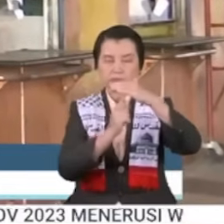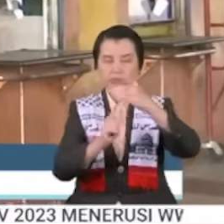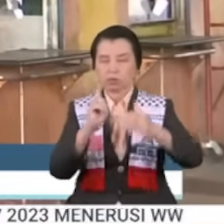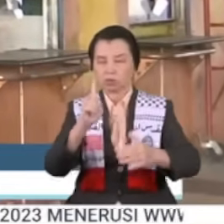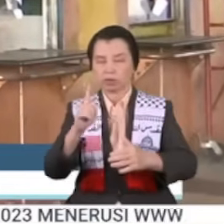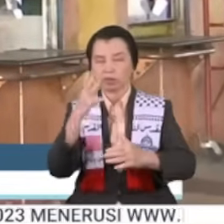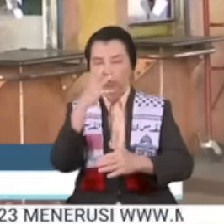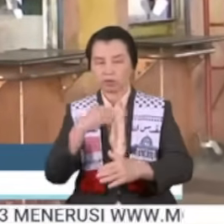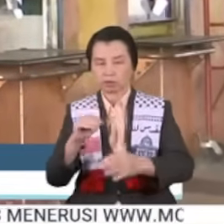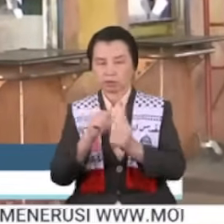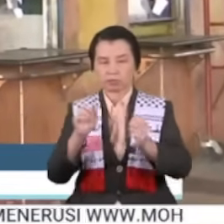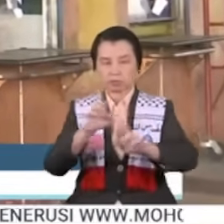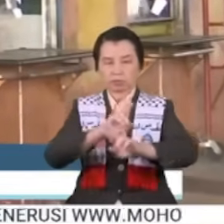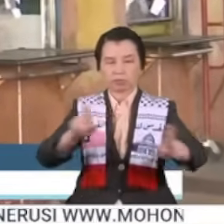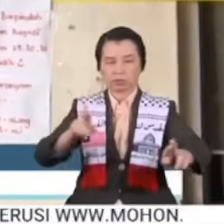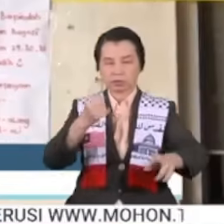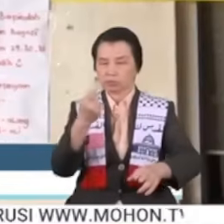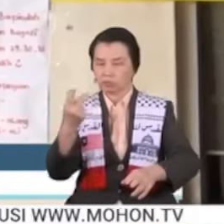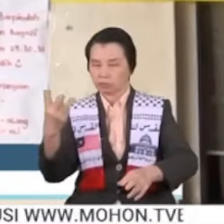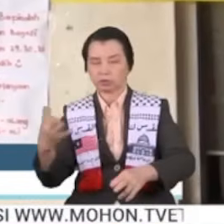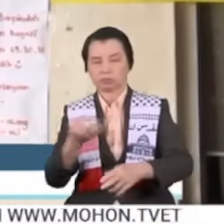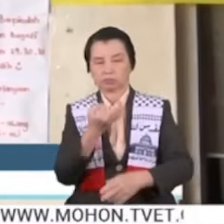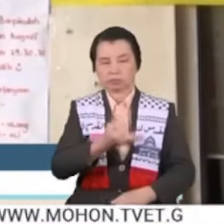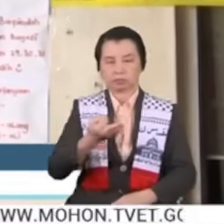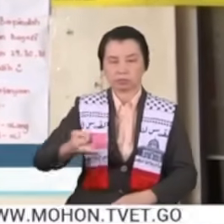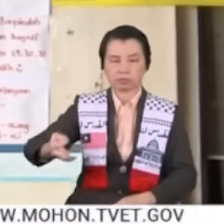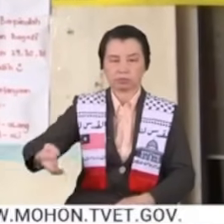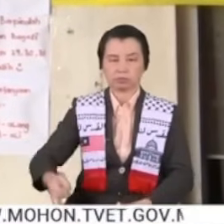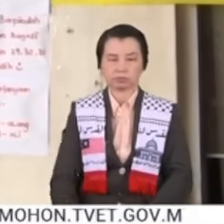Seremban dengan penyediaan beberapa